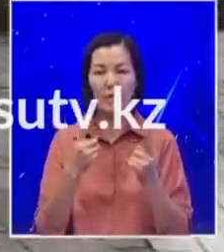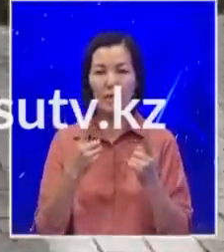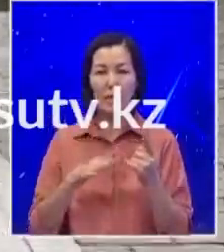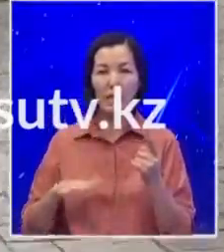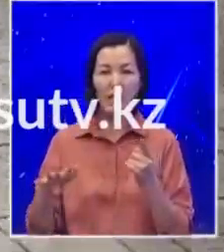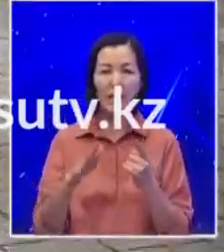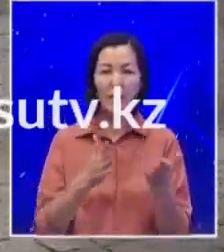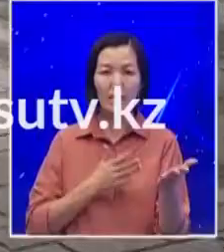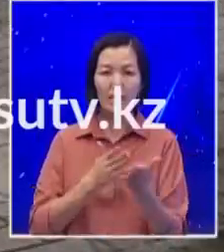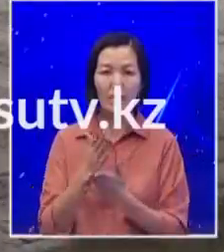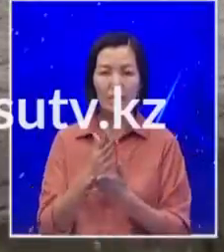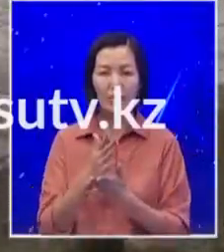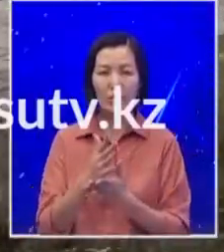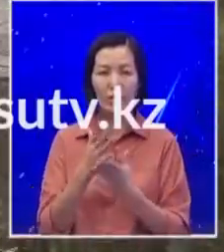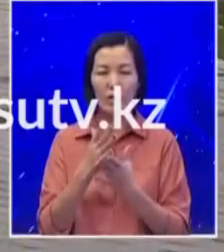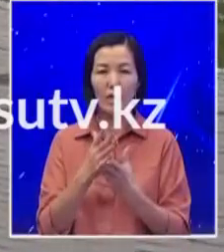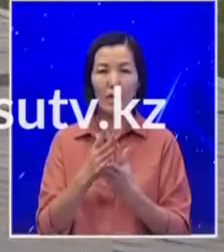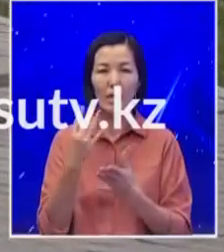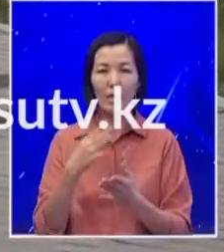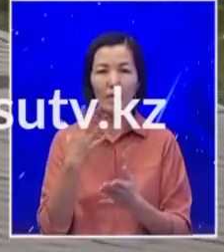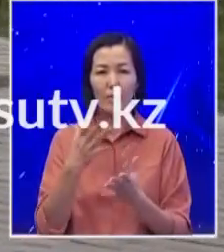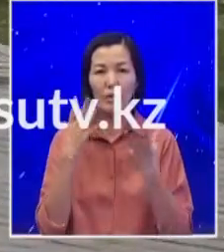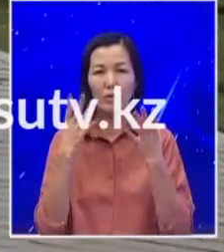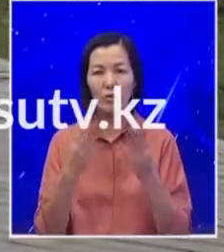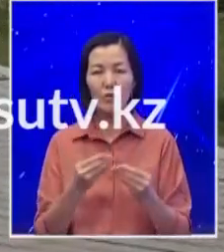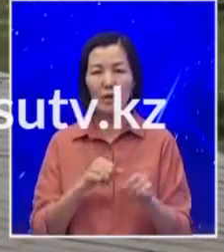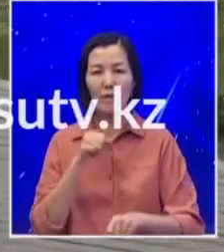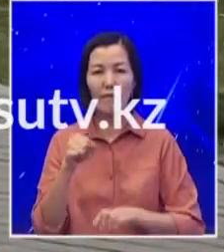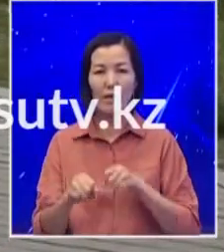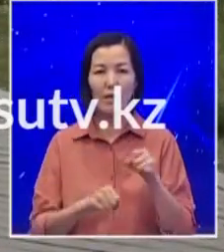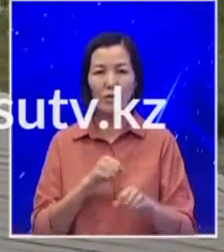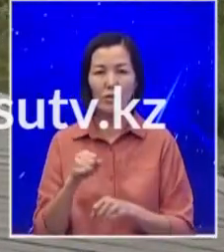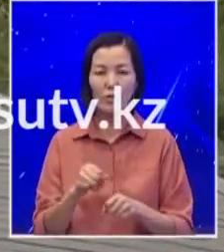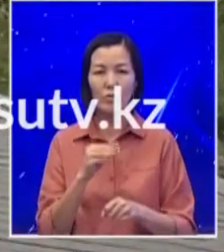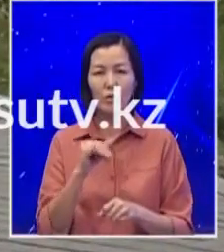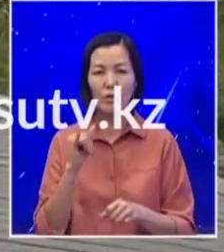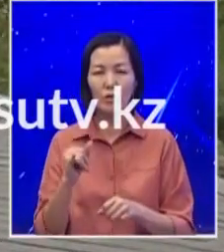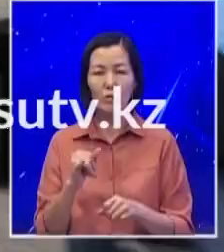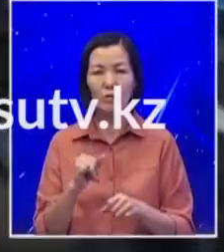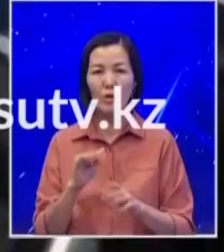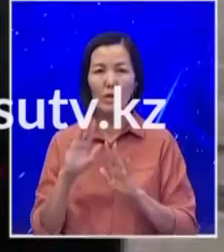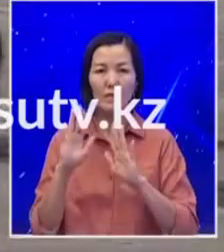өте. Сапар 45 күнге созылмақ, велошеру елордадағы Жетісу саябағынан бастау алды.